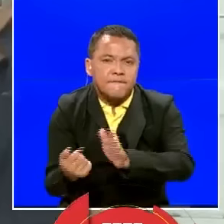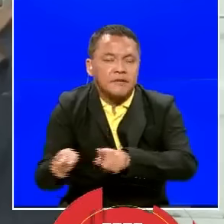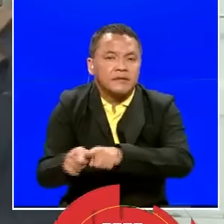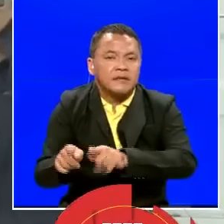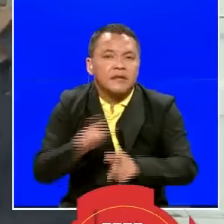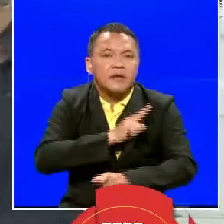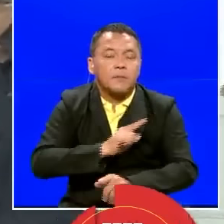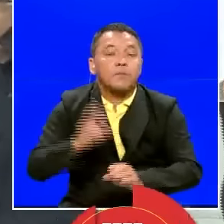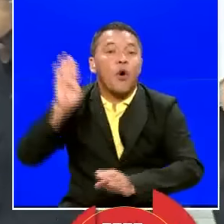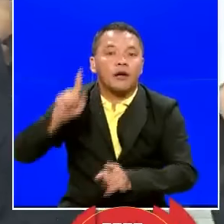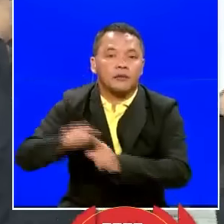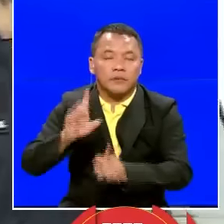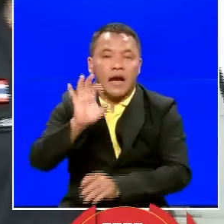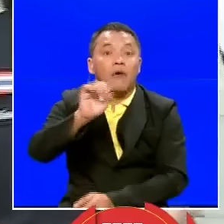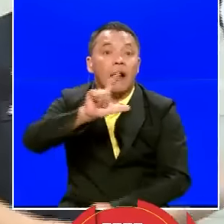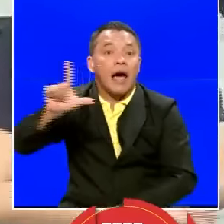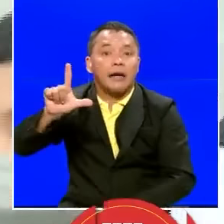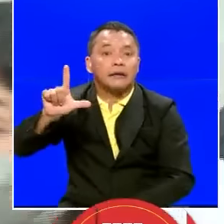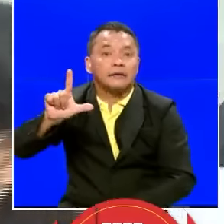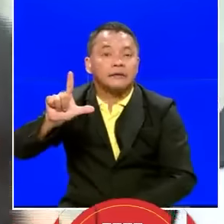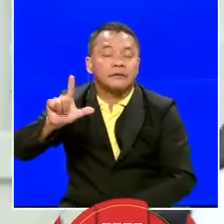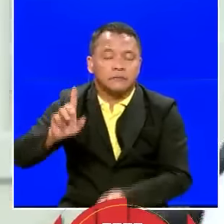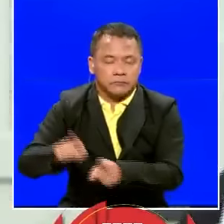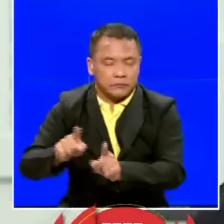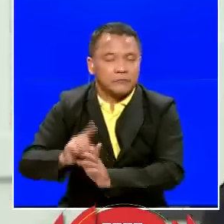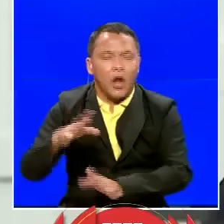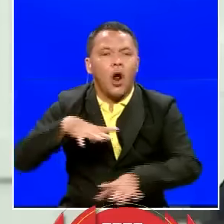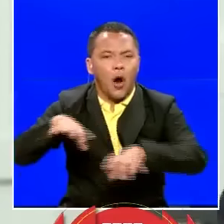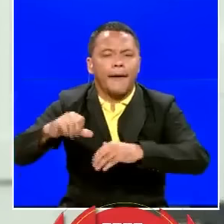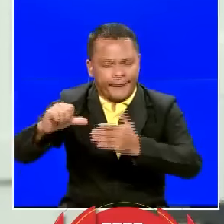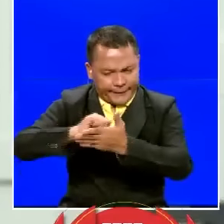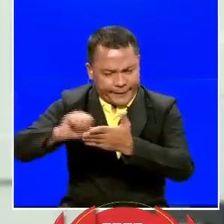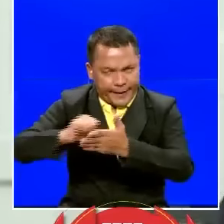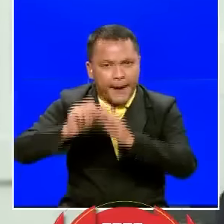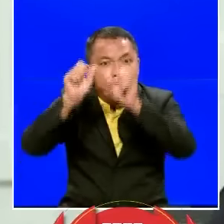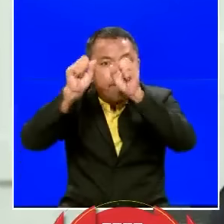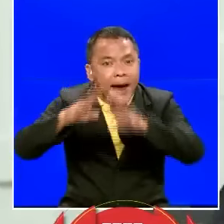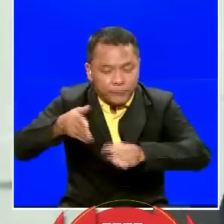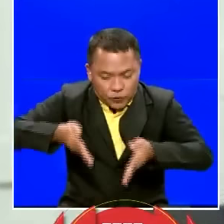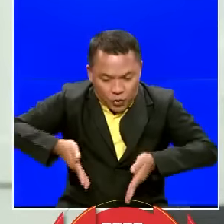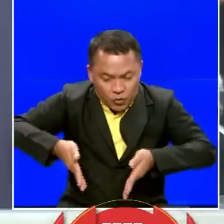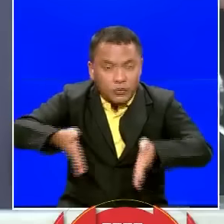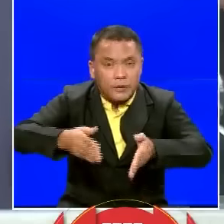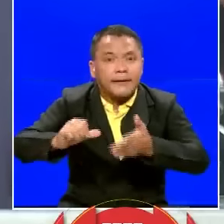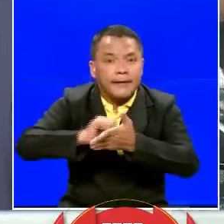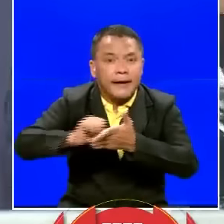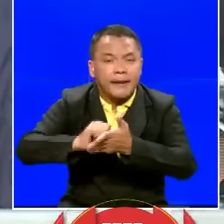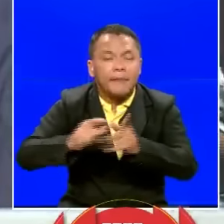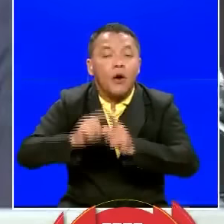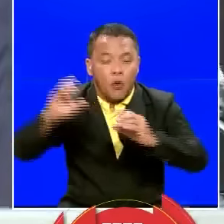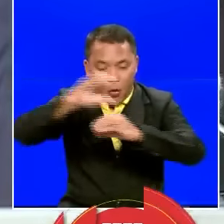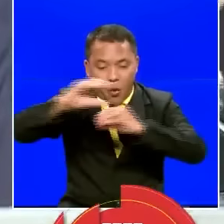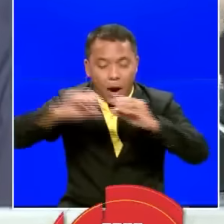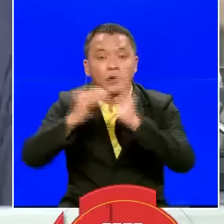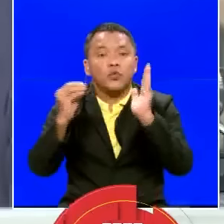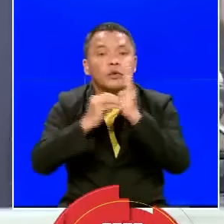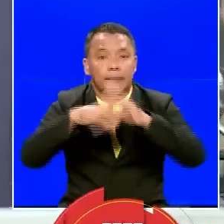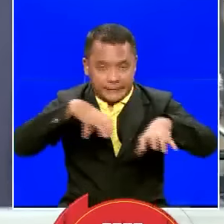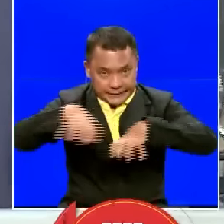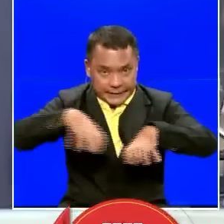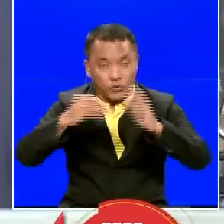แอนกอลฟ Clubจำนวน 9ล้านบาทบอกว่าเดี๋ยวจะไปแก้ไขแบบแนวถนนของโครงการคือมันเป็นโครงการที่กทมเนี่ย